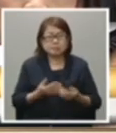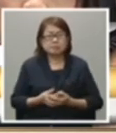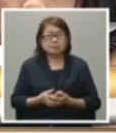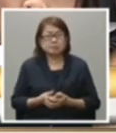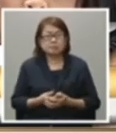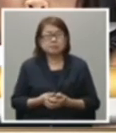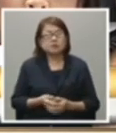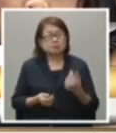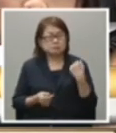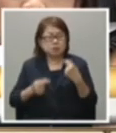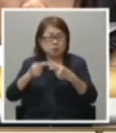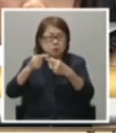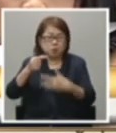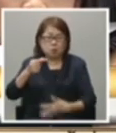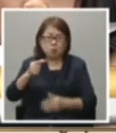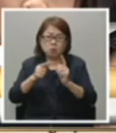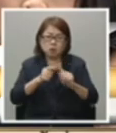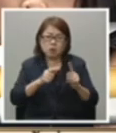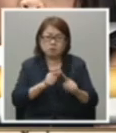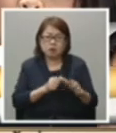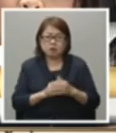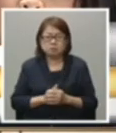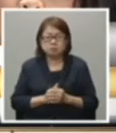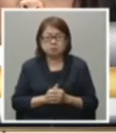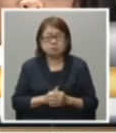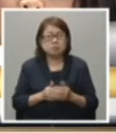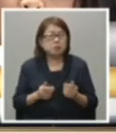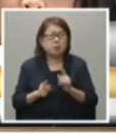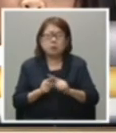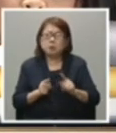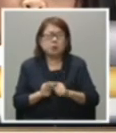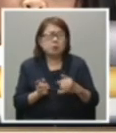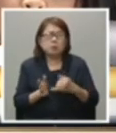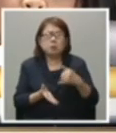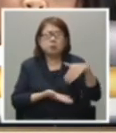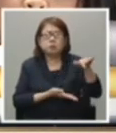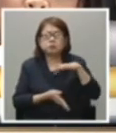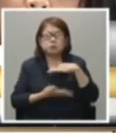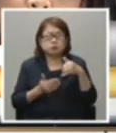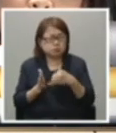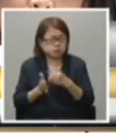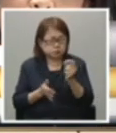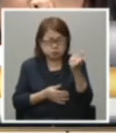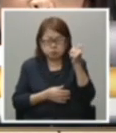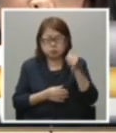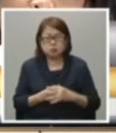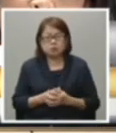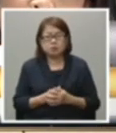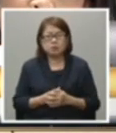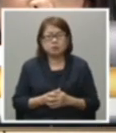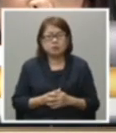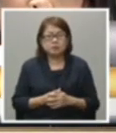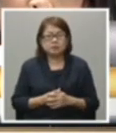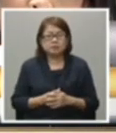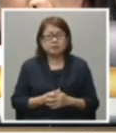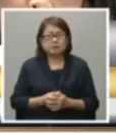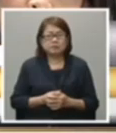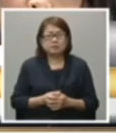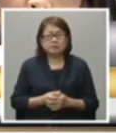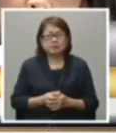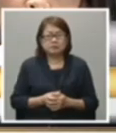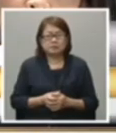แล้วก็อีกหลายๆอุตสาหกรรมโลจิสติกมาหมดค่ะเพราะฉะนั้น